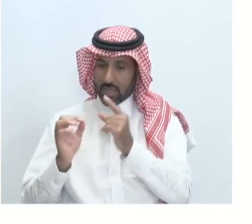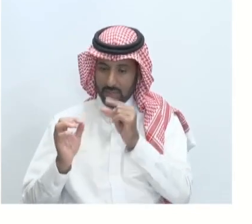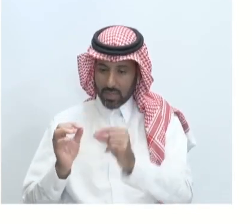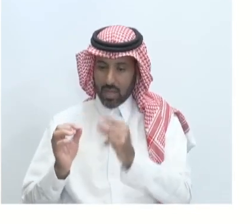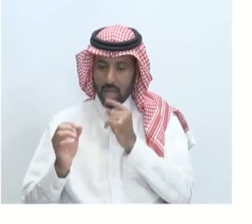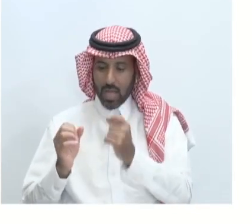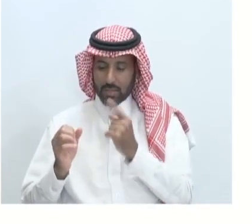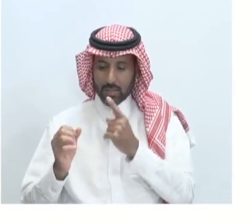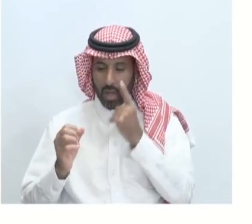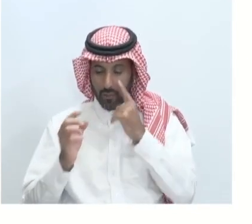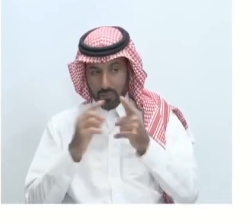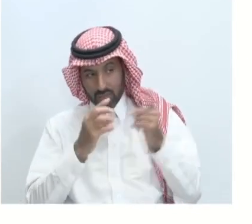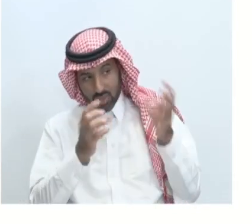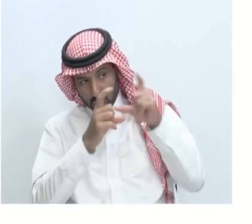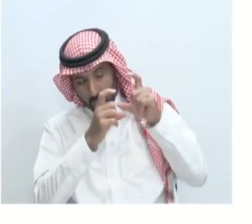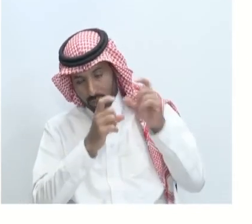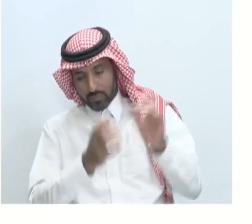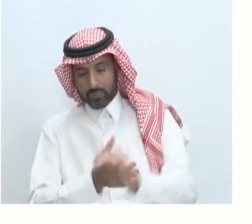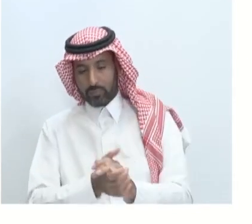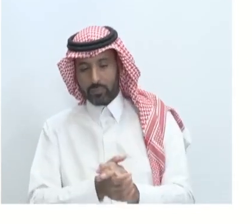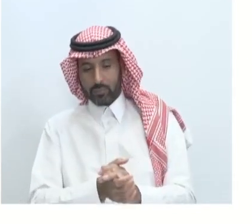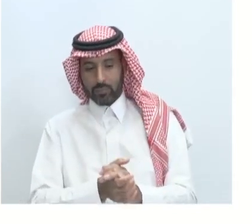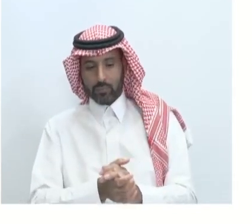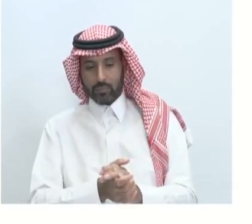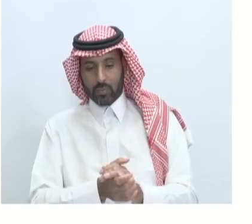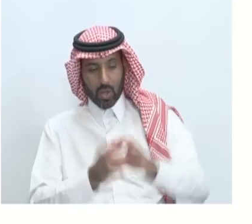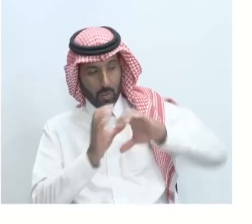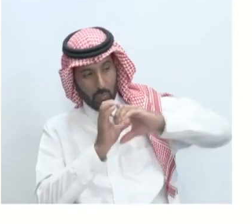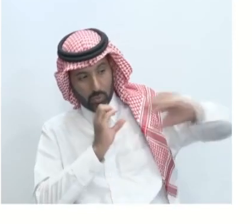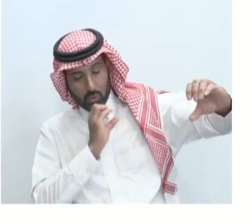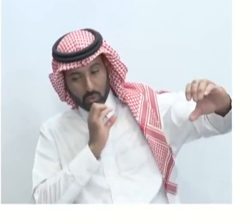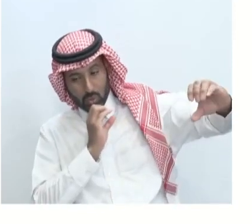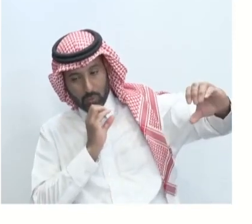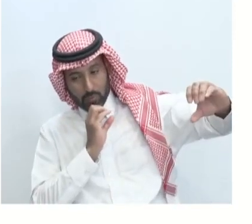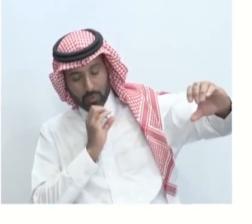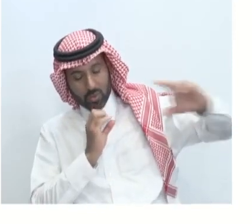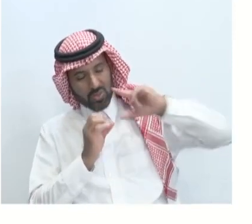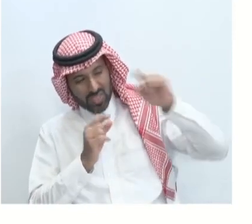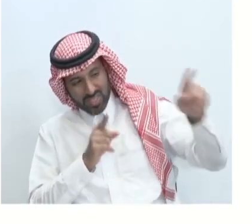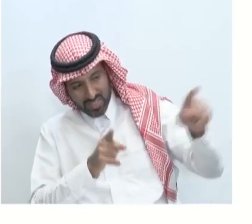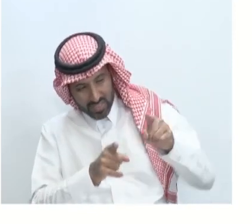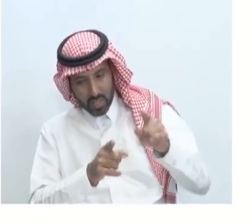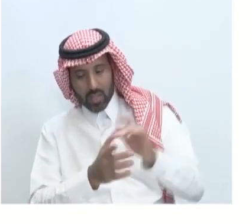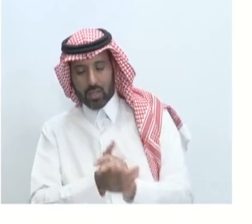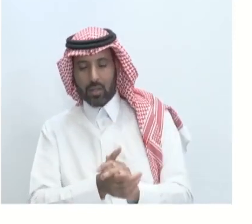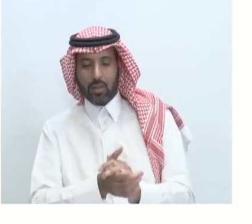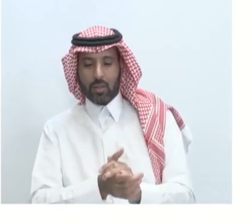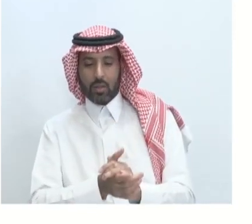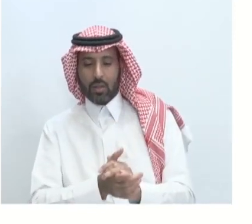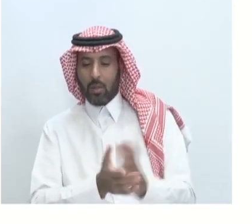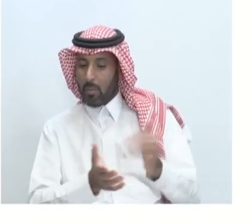واسرع في عمليه التصوير بالاضافه الى ان انبوب التلسكوب تكون قصيره وهذا لا